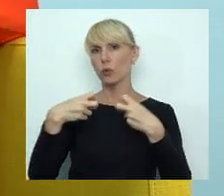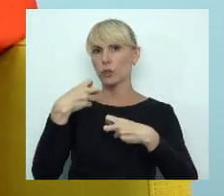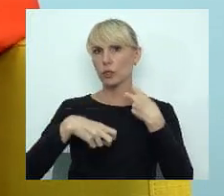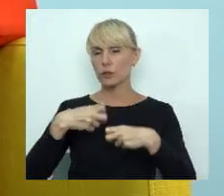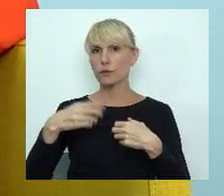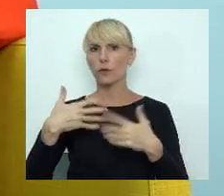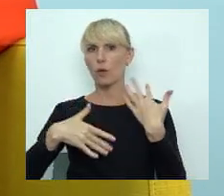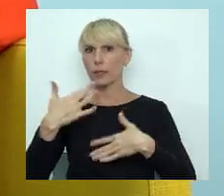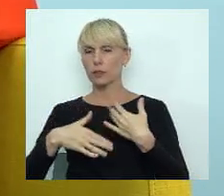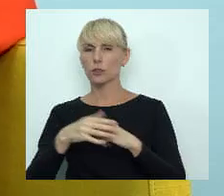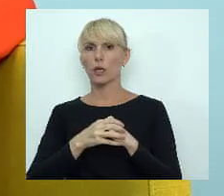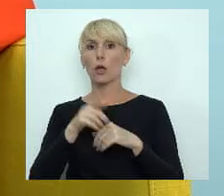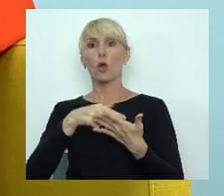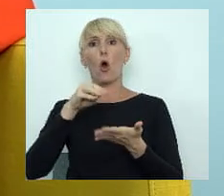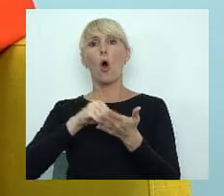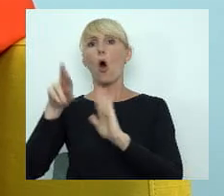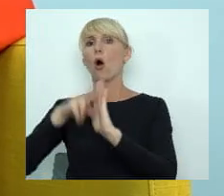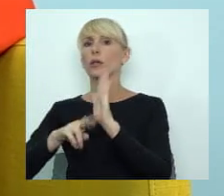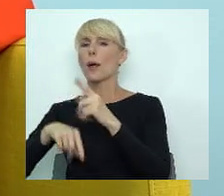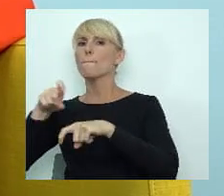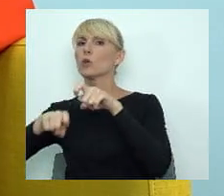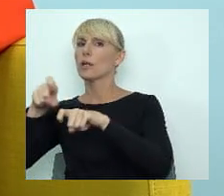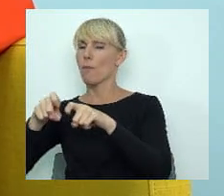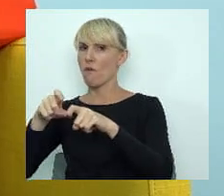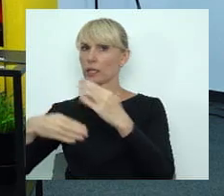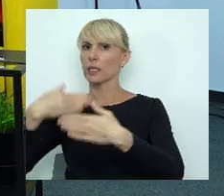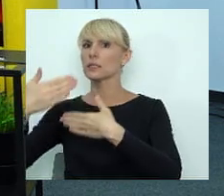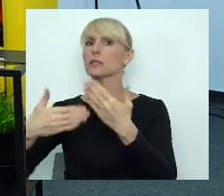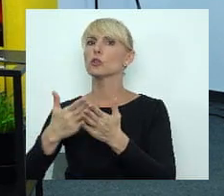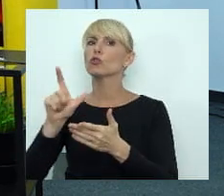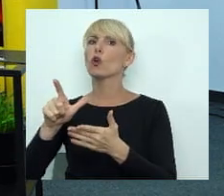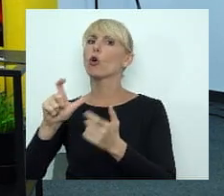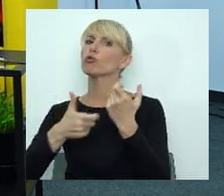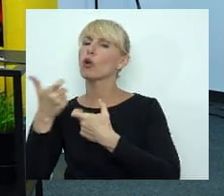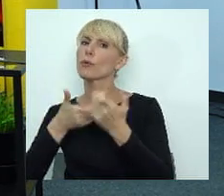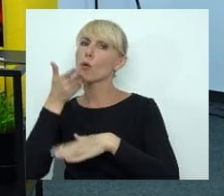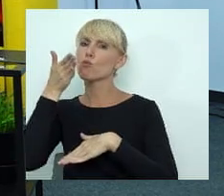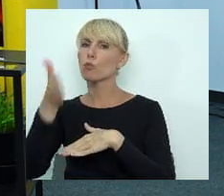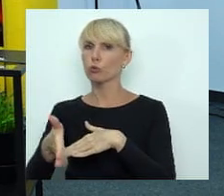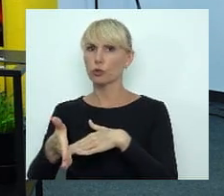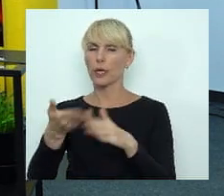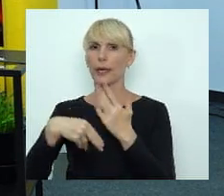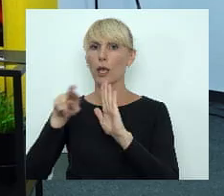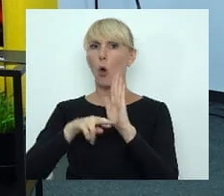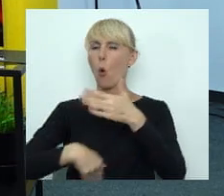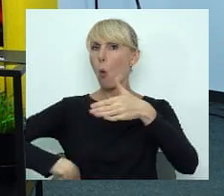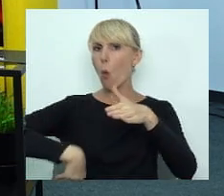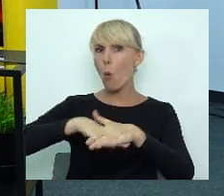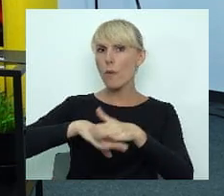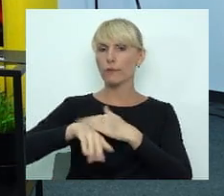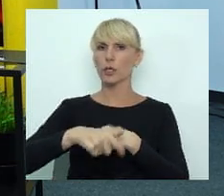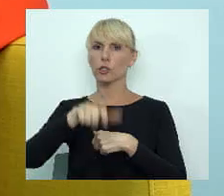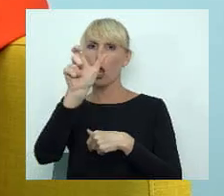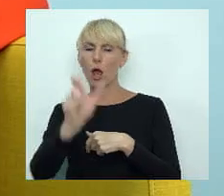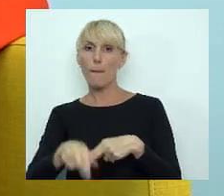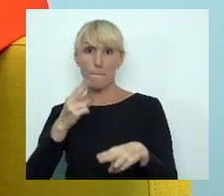medycznej. Ochrona danych polega na procedurach postępowania z danymi osobowymi. Te procedury wskazują na to, jakie uprawnienia ma w naszym